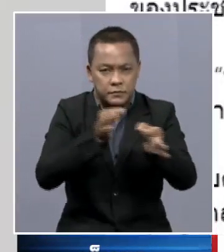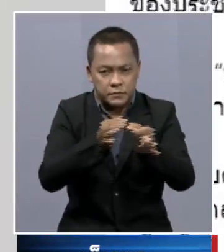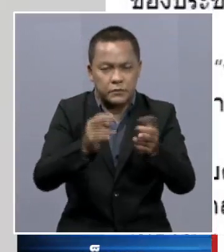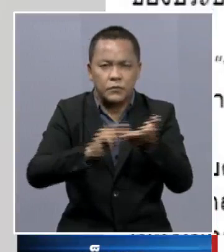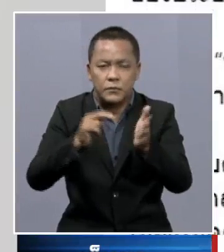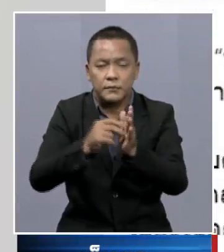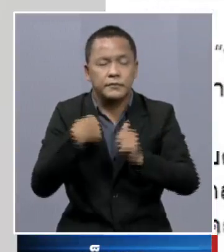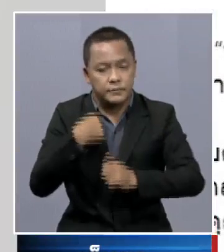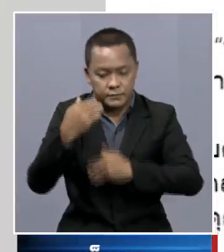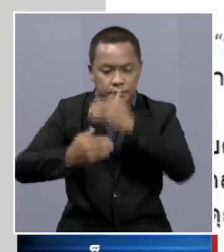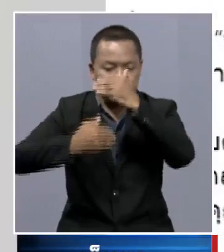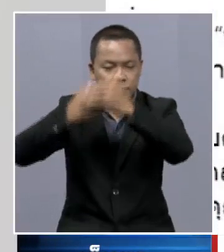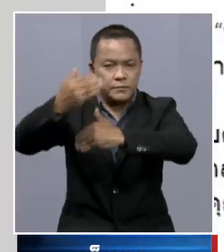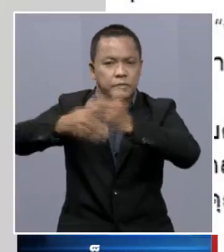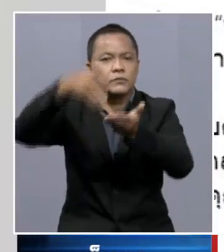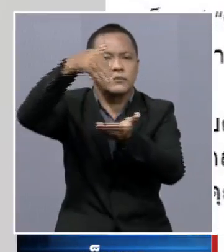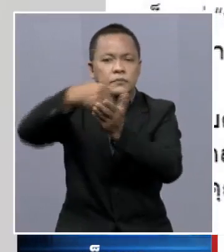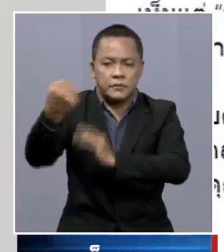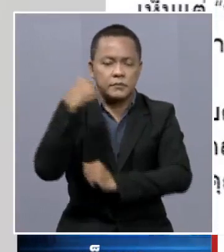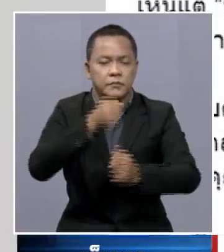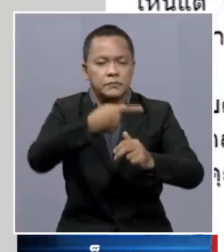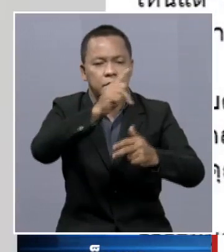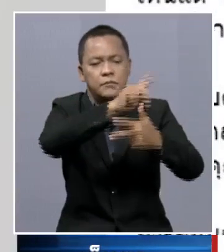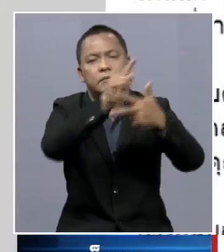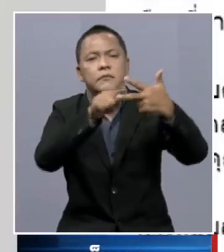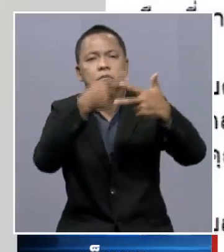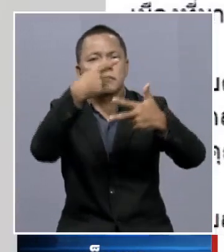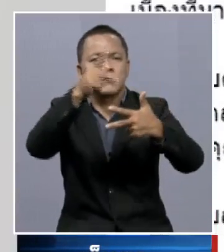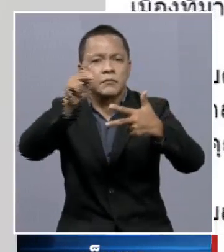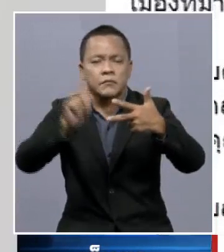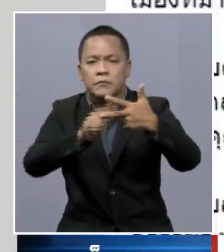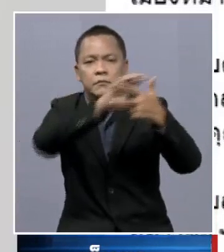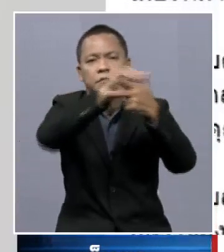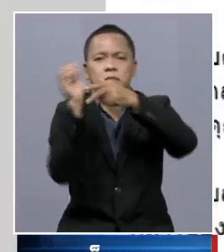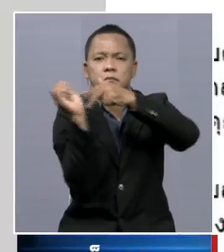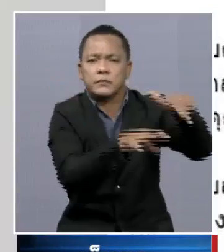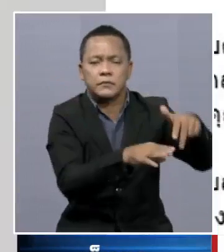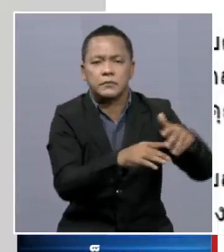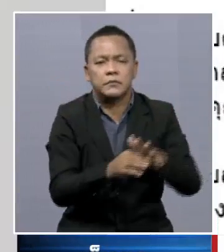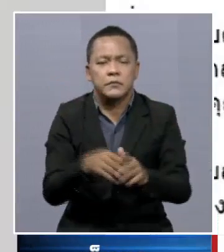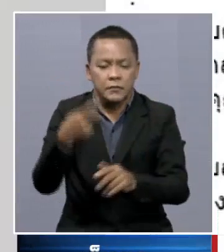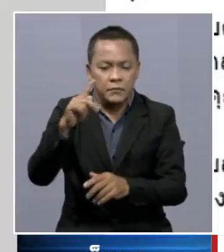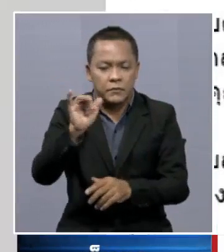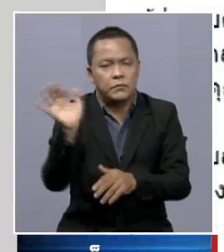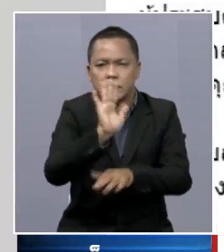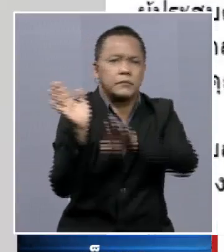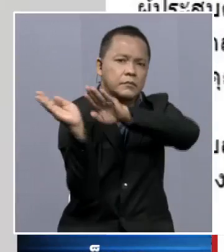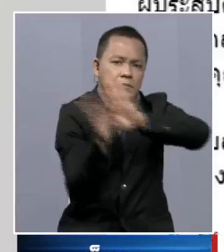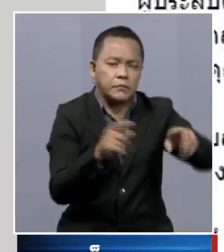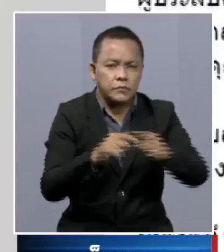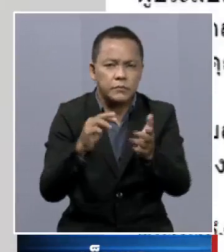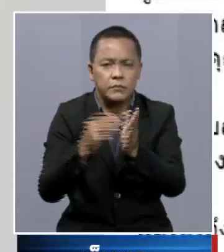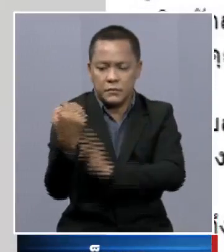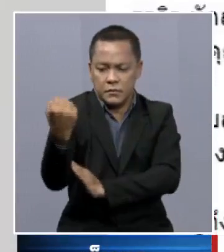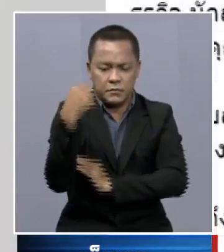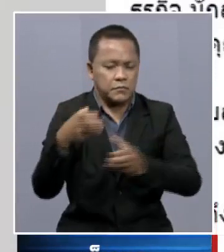องว่ากำลงจะเก้าออกจากศูย์อำนาจ 3 ป.คือพูดง่าย จะทิ้งห่างจผลเอกประยุตแล้วเพรรู้